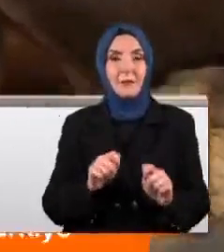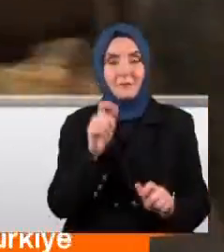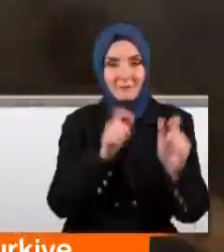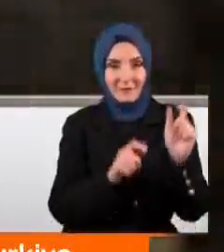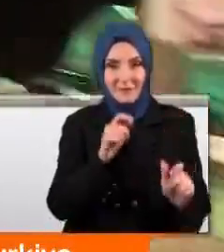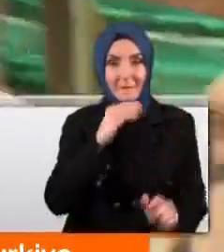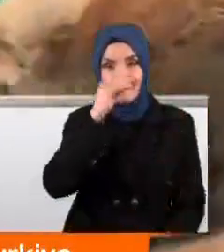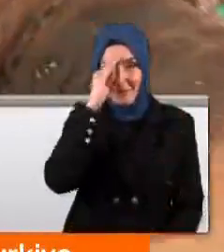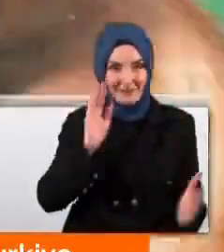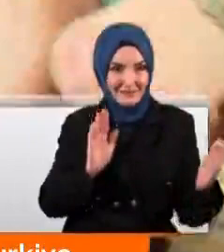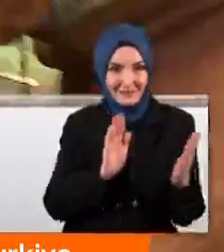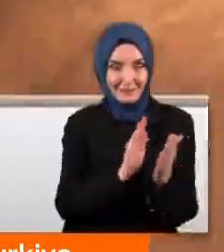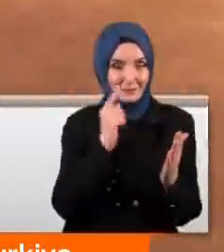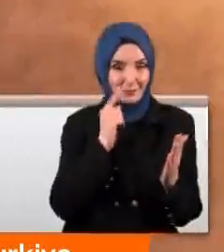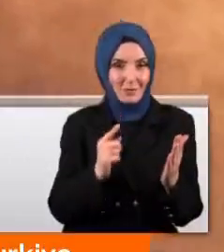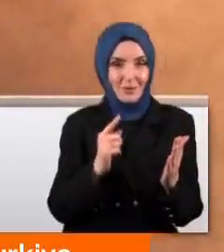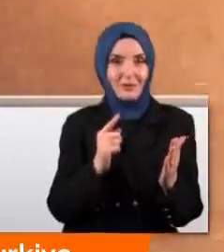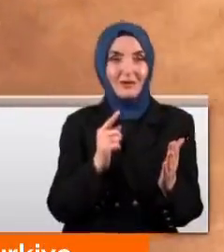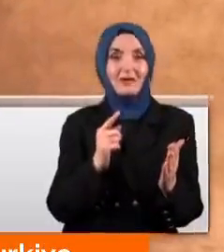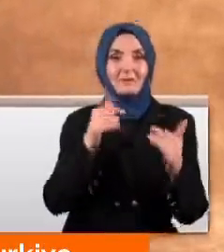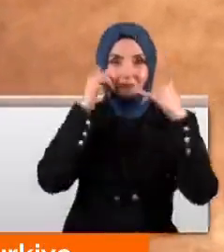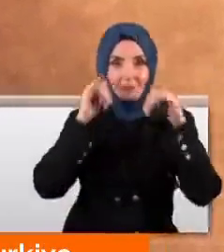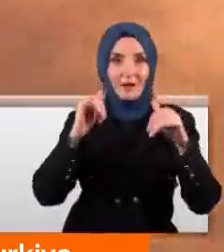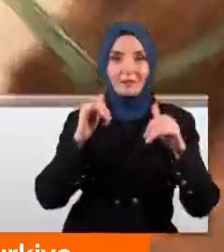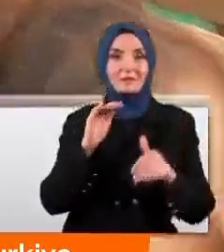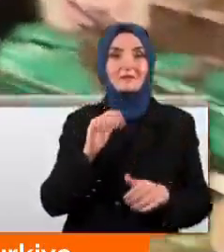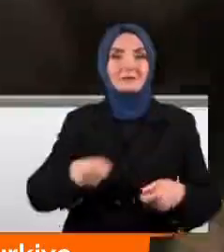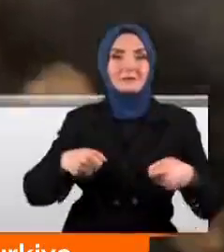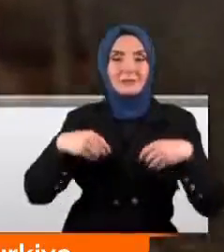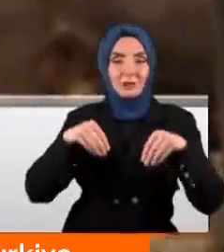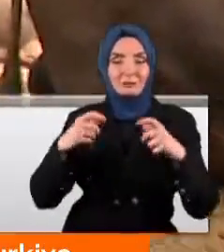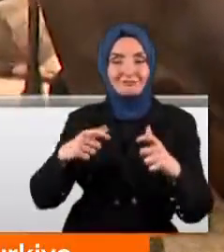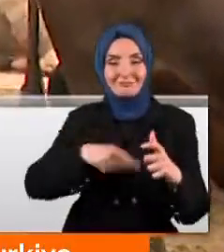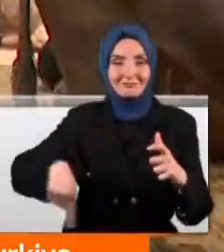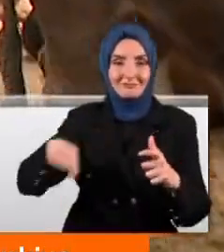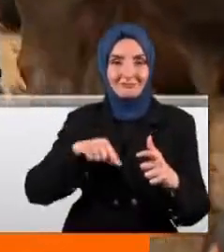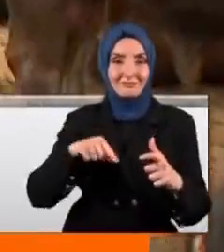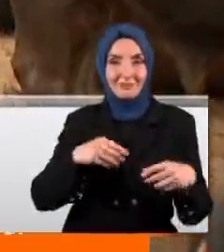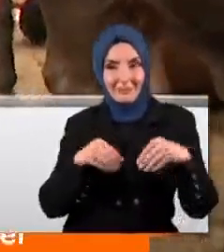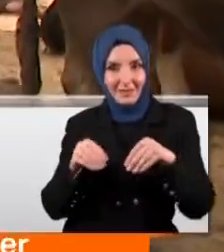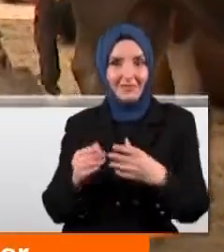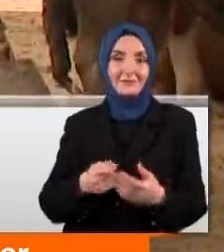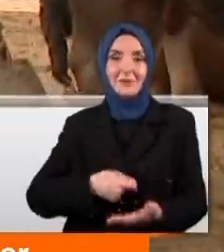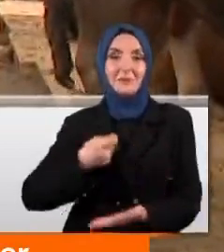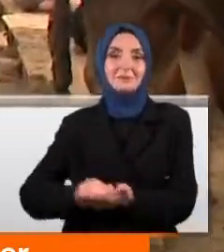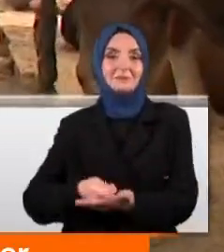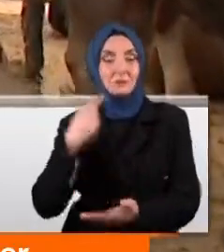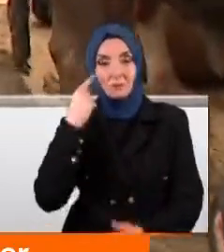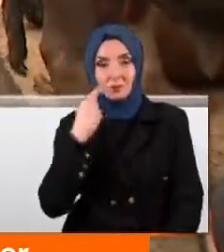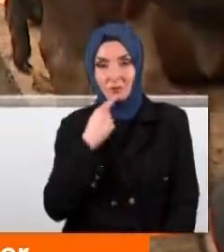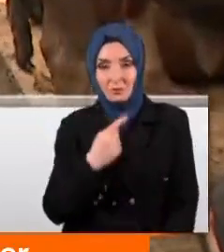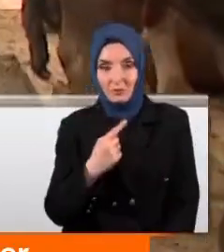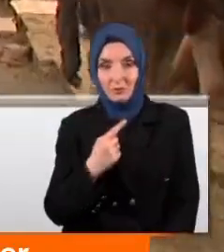satıcılara vermeye çalışıyor. Peki satıcılar sahte parayı anlayabiliyor mu? Şimdi gelin bir deneme yapalım ve hep birlikte görelim. %50 lira